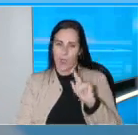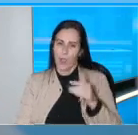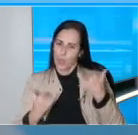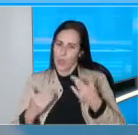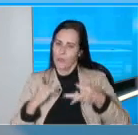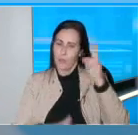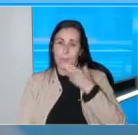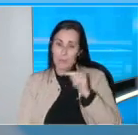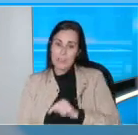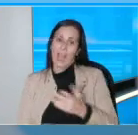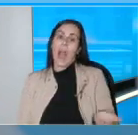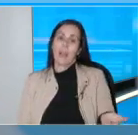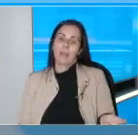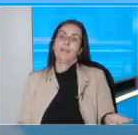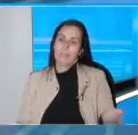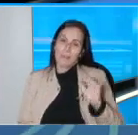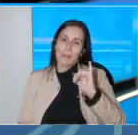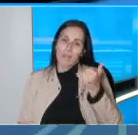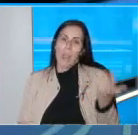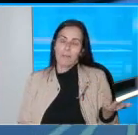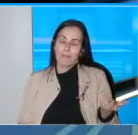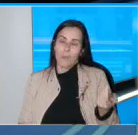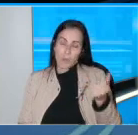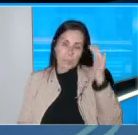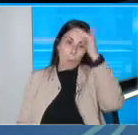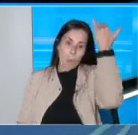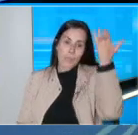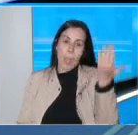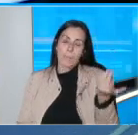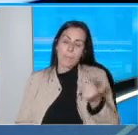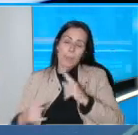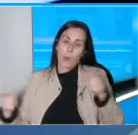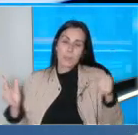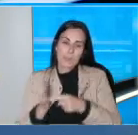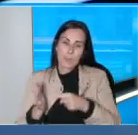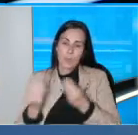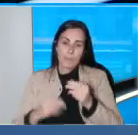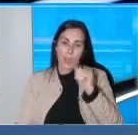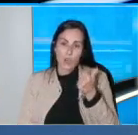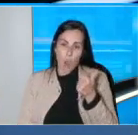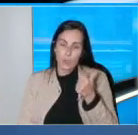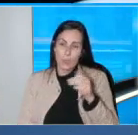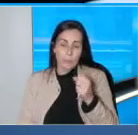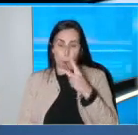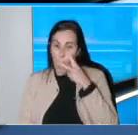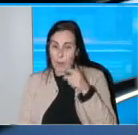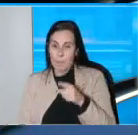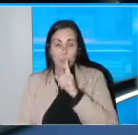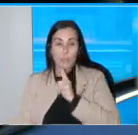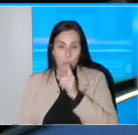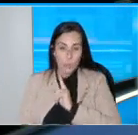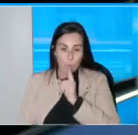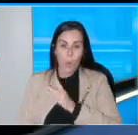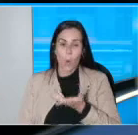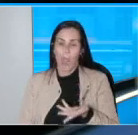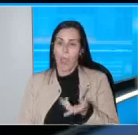בעבר, ובישראל זה כן אולי קיצוני או מוגזם מכל מיני סיבות. דבר ראשון, אם מסתכלים, אז אמרתי סוריה,